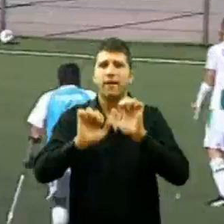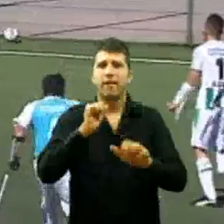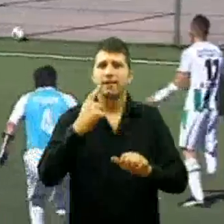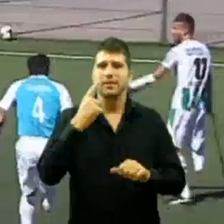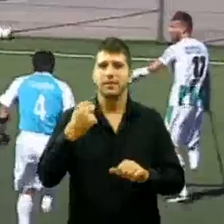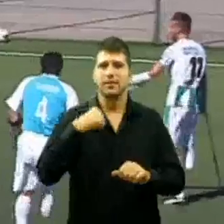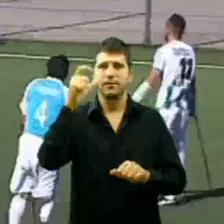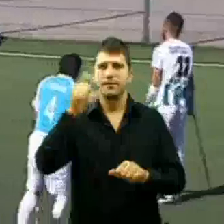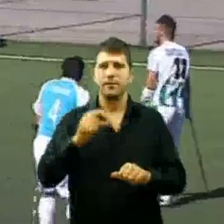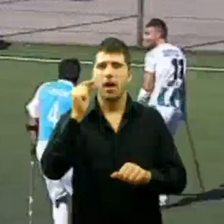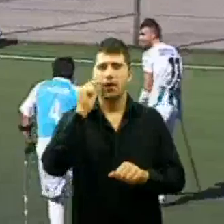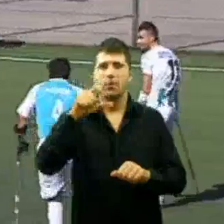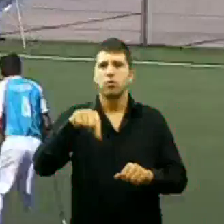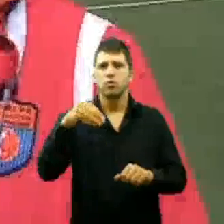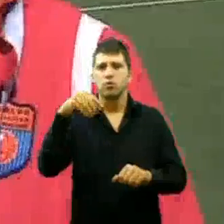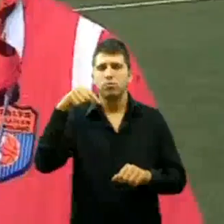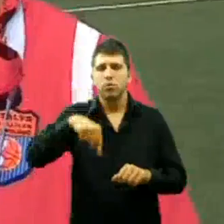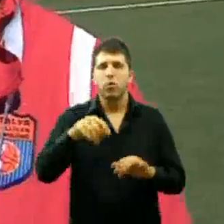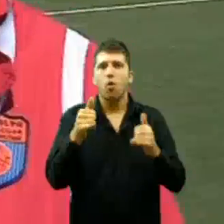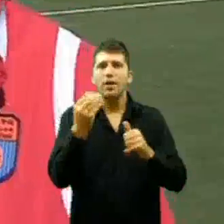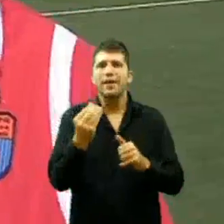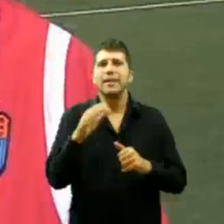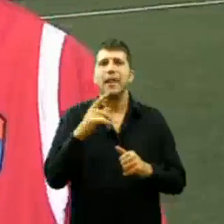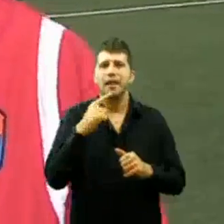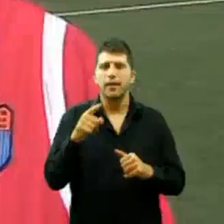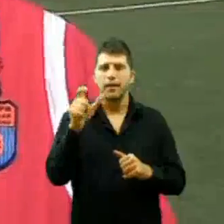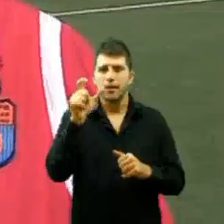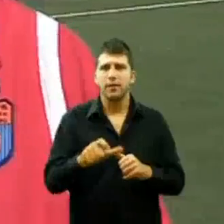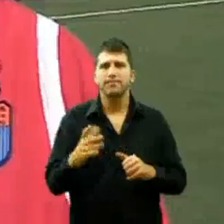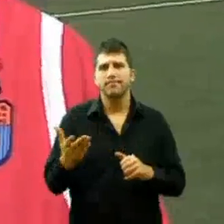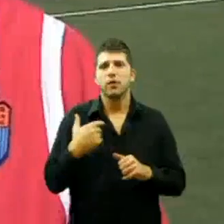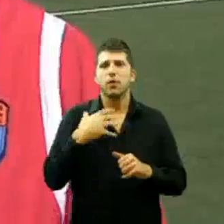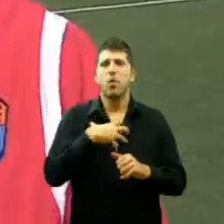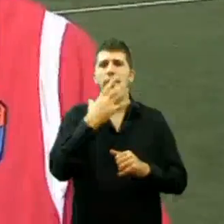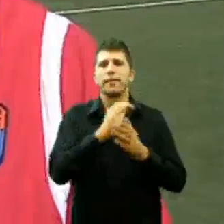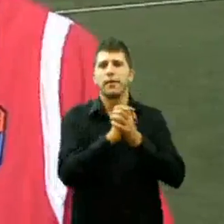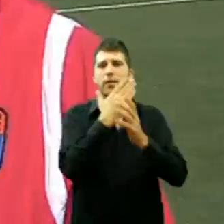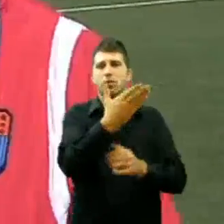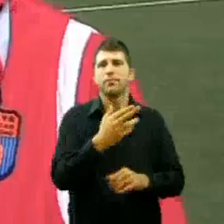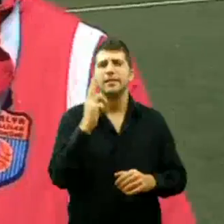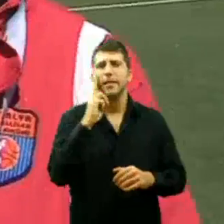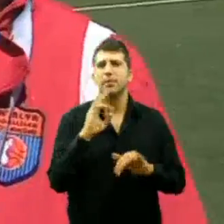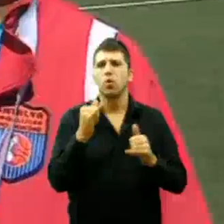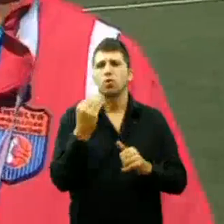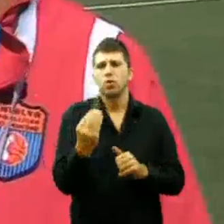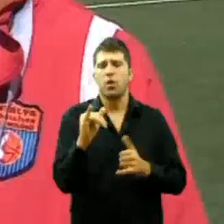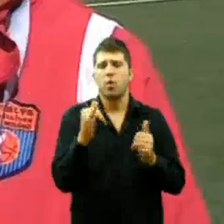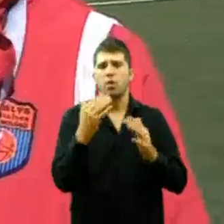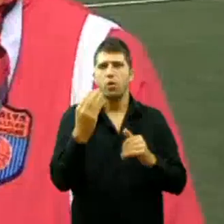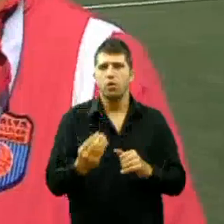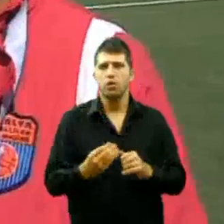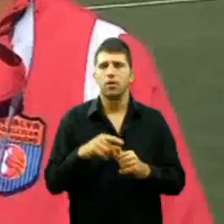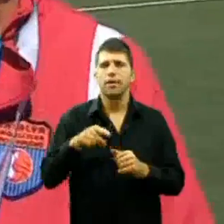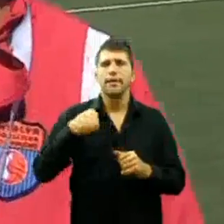Haydar'ın bugün formunda olmaması rakibe avantaj sağladı. Konya'yı tebrik ediyorum. Temiz bir oyundu, güzel bir oyundu.